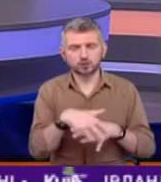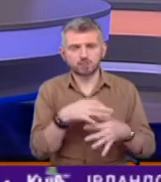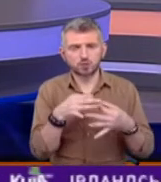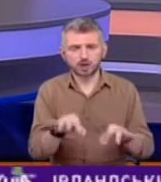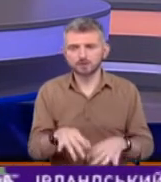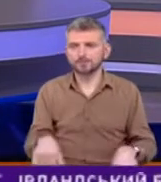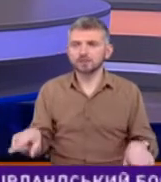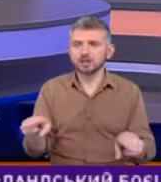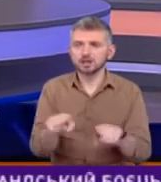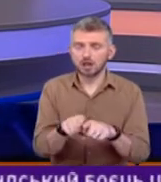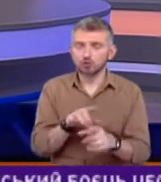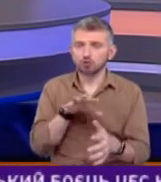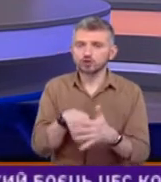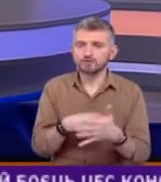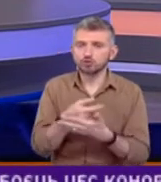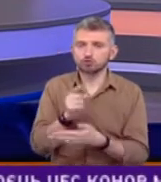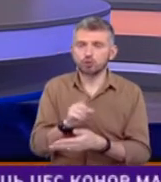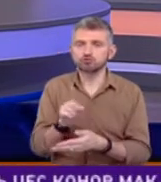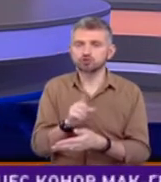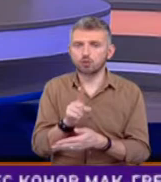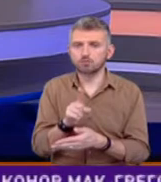І таким чином, долучившись до того, щоб